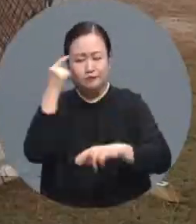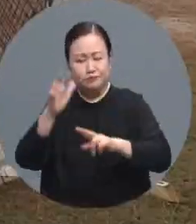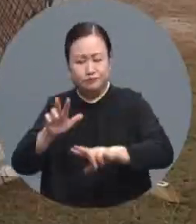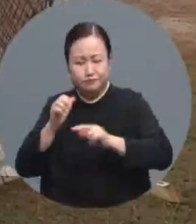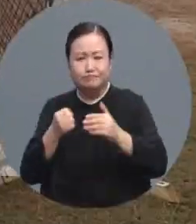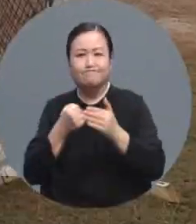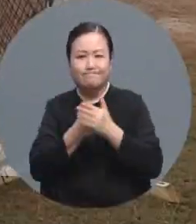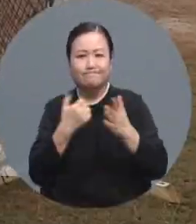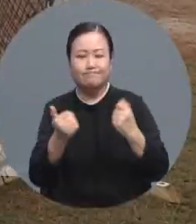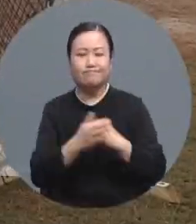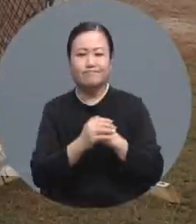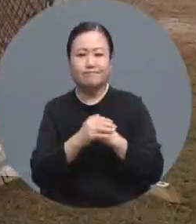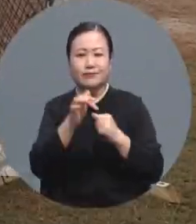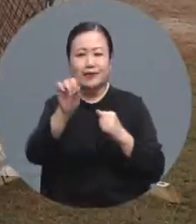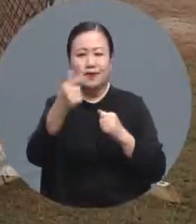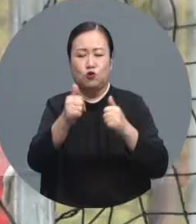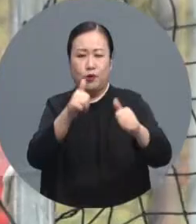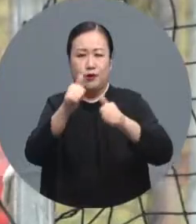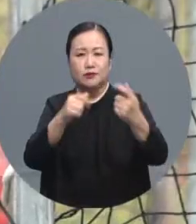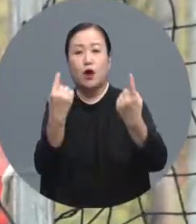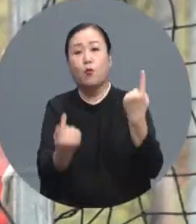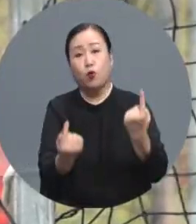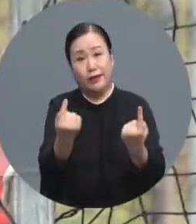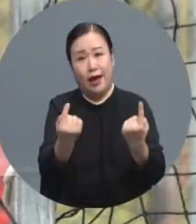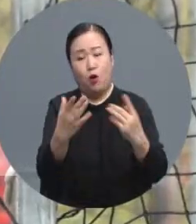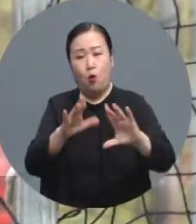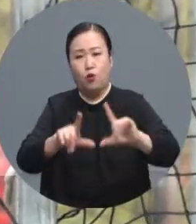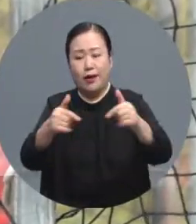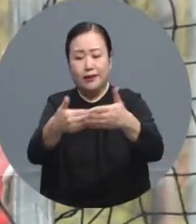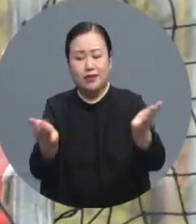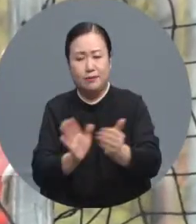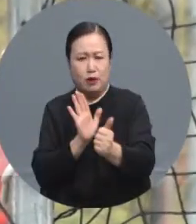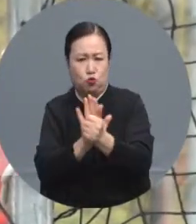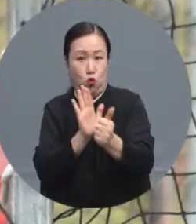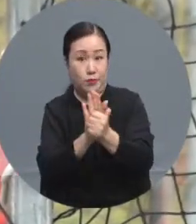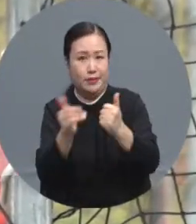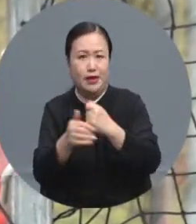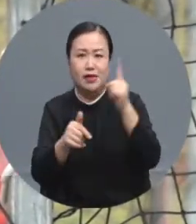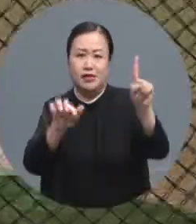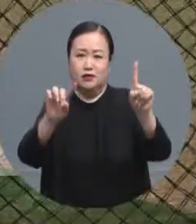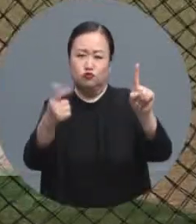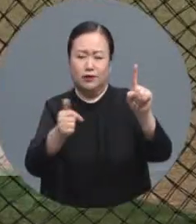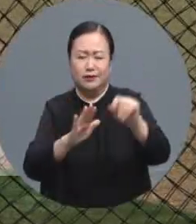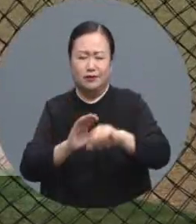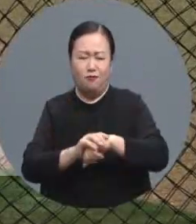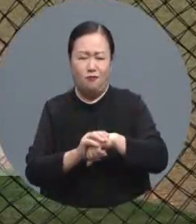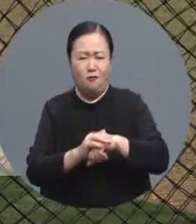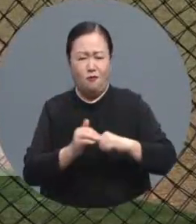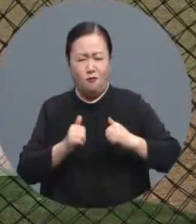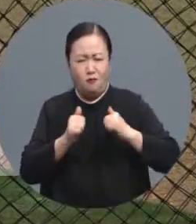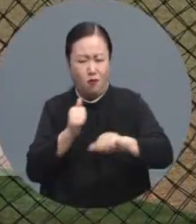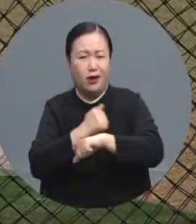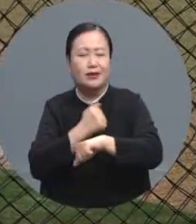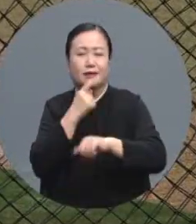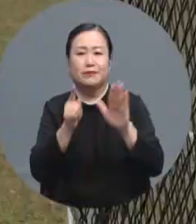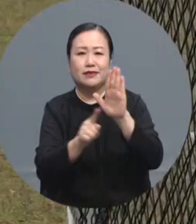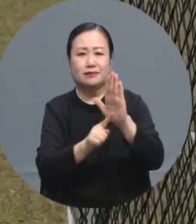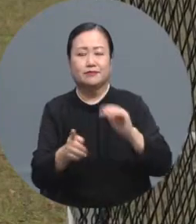남다릅니다. 한동희와의 경쟁보다는 올 시즌 팀의 보탬이 돼 1군에서 빛을 보겠다는 목표를 가지고